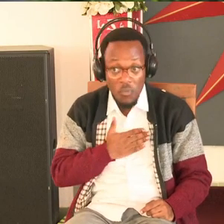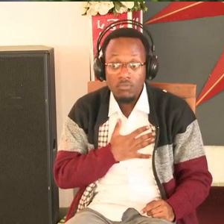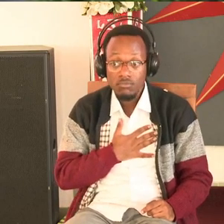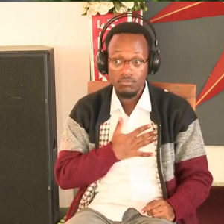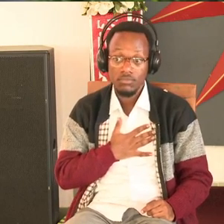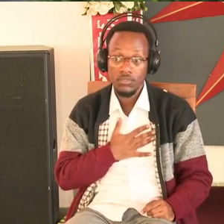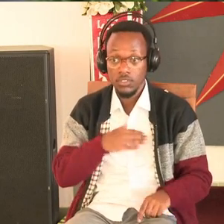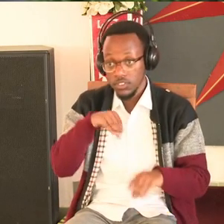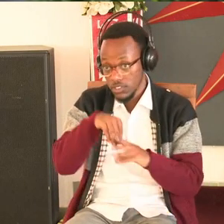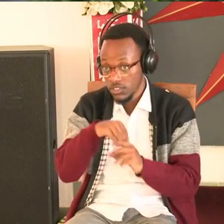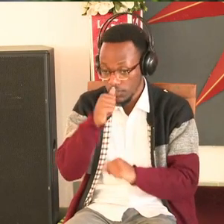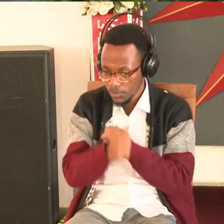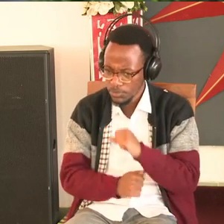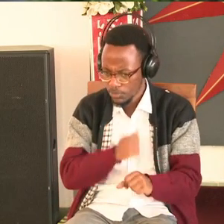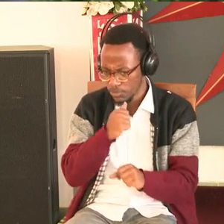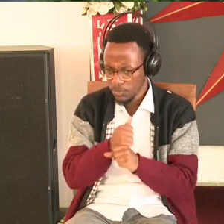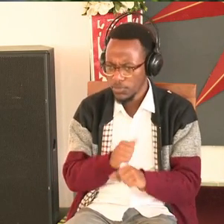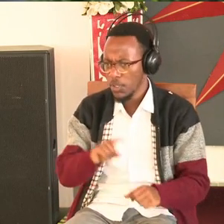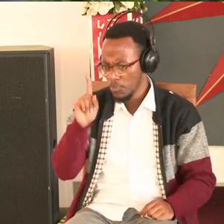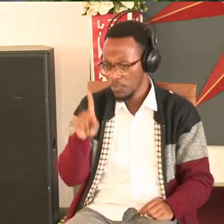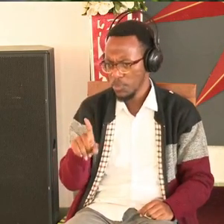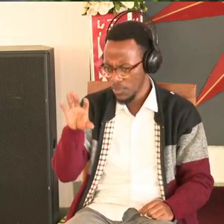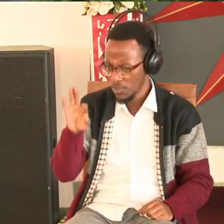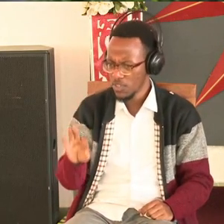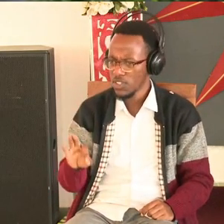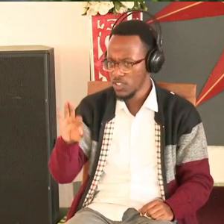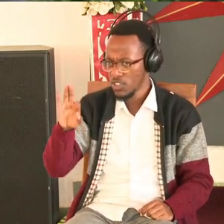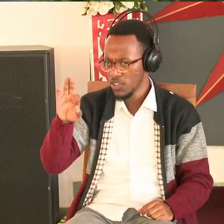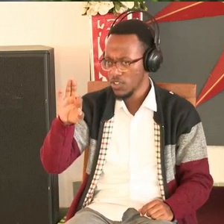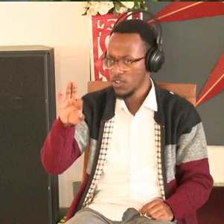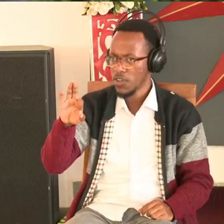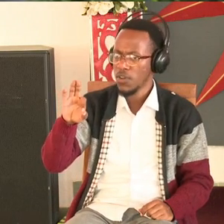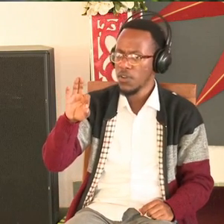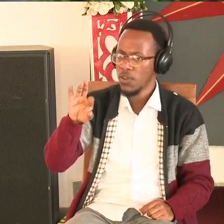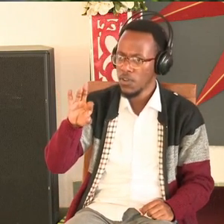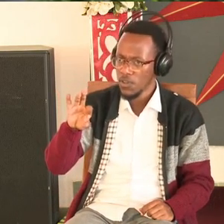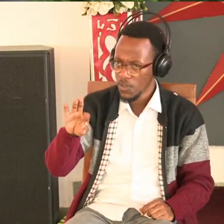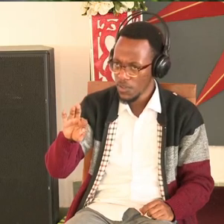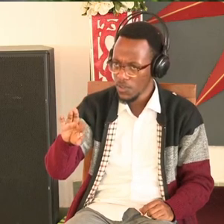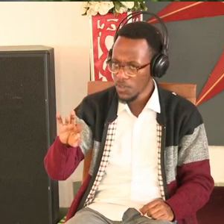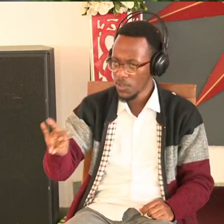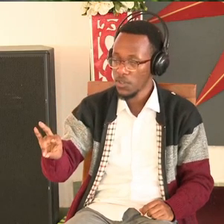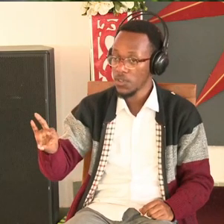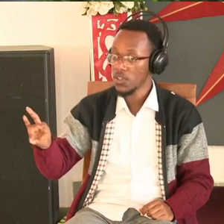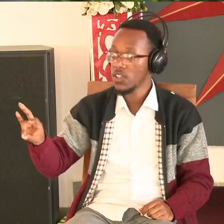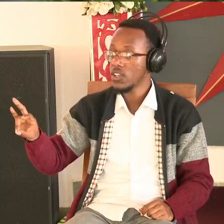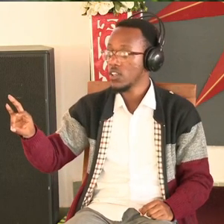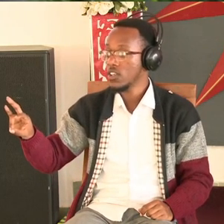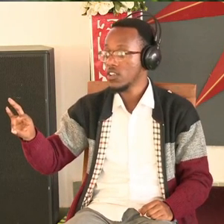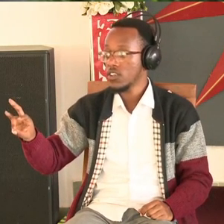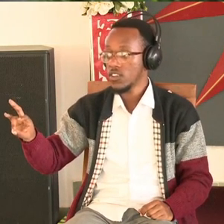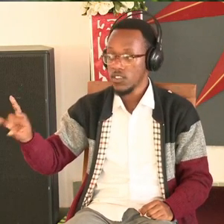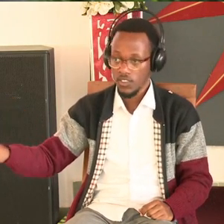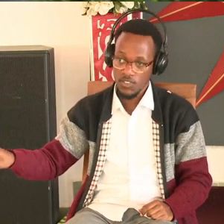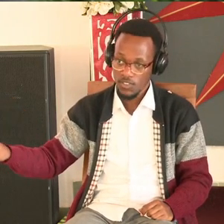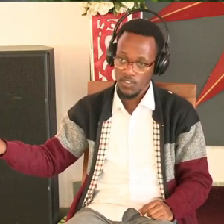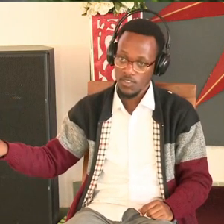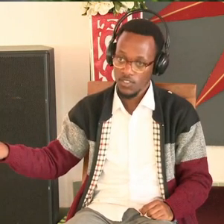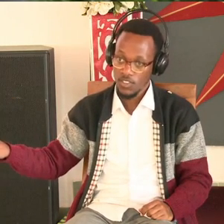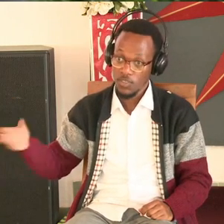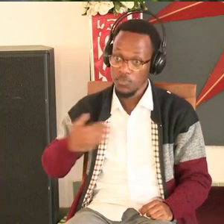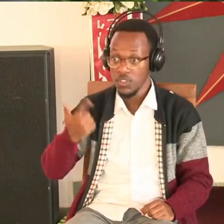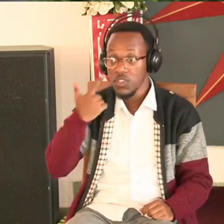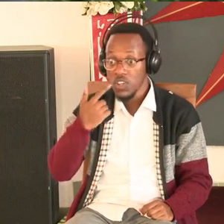Aria Mujumbi, j'ai encore vu Chimge, de mes propres yeux 12 personnes qui étaient dans la